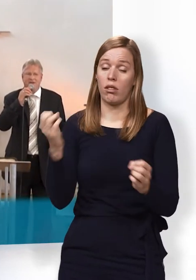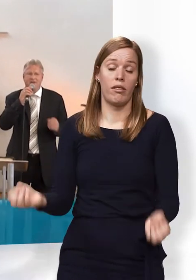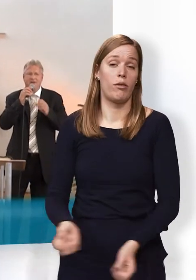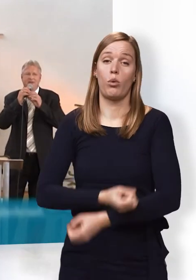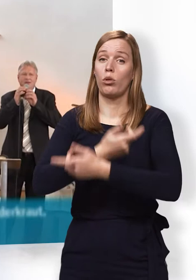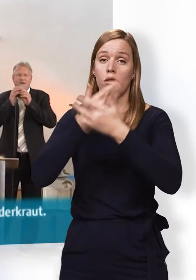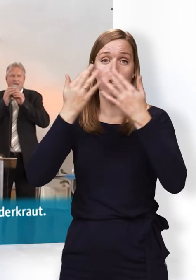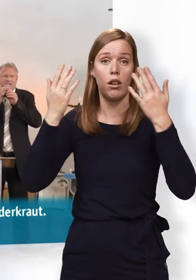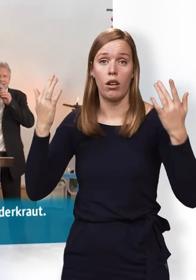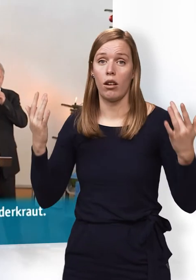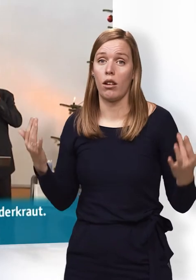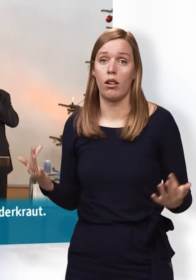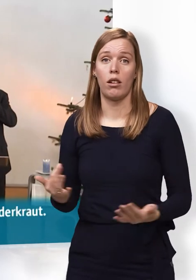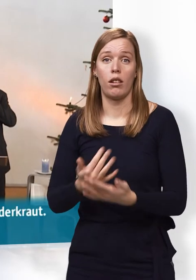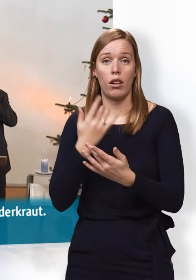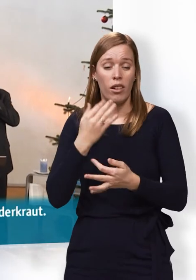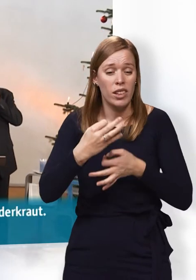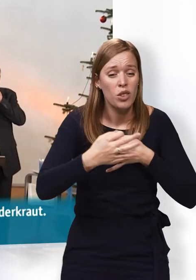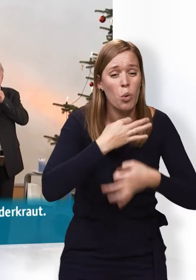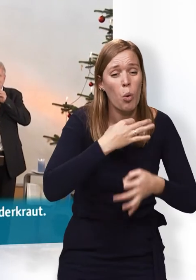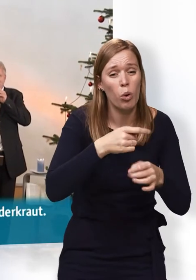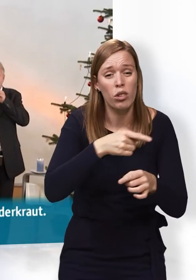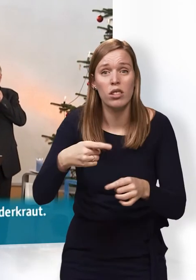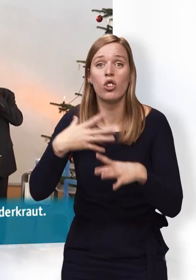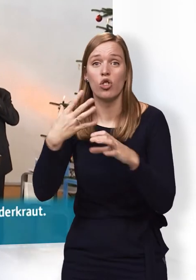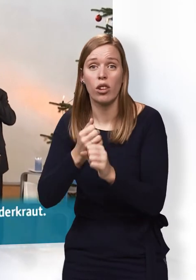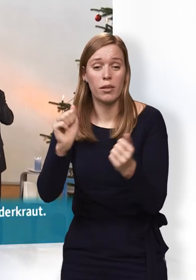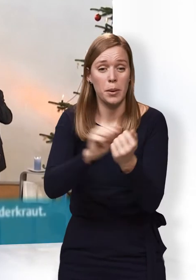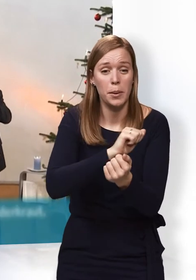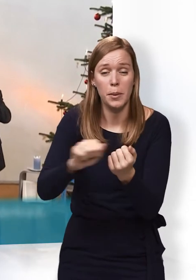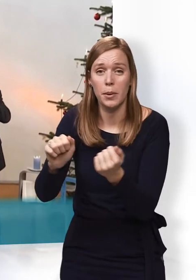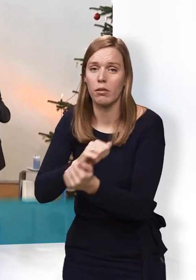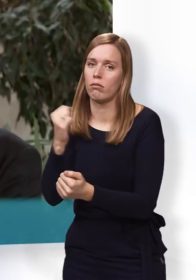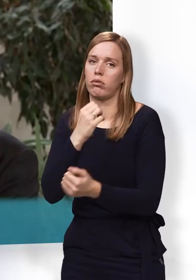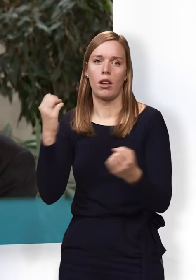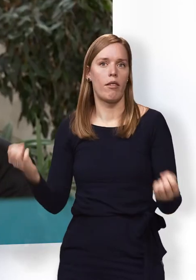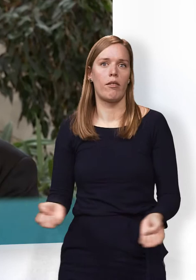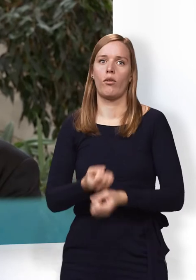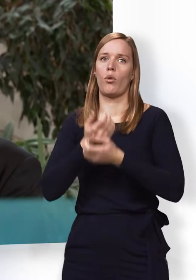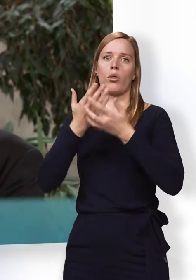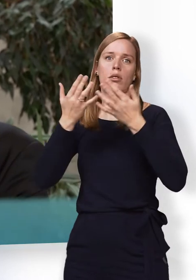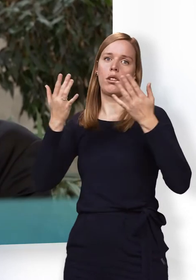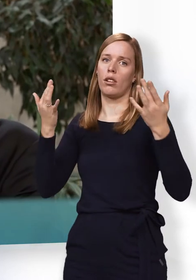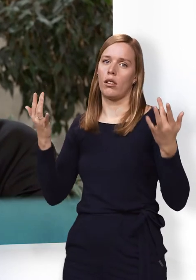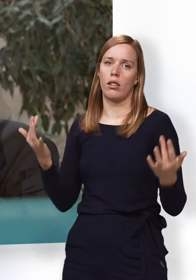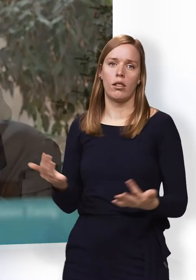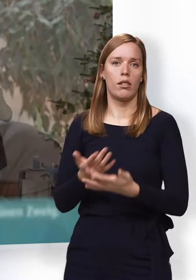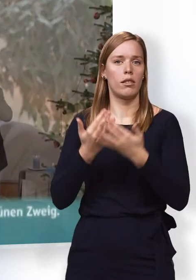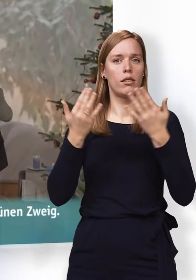Wunder, gäbe es gegen all die Not ein Wunderkraut. Das wäre ein